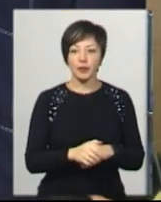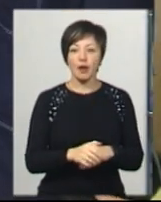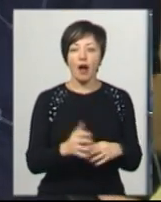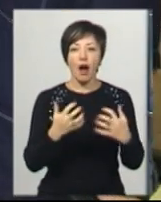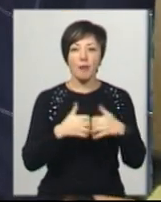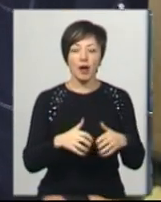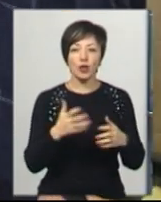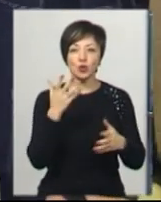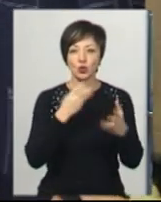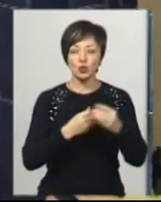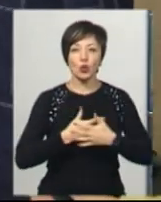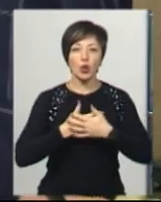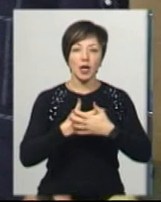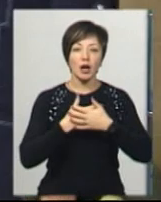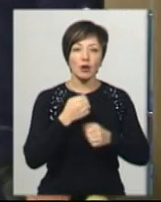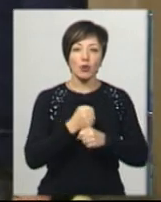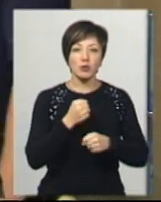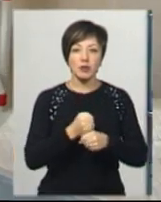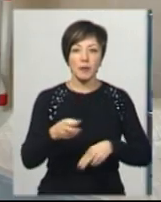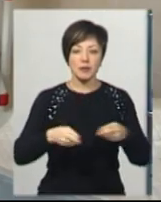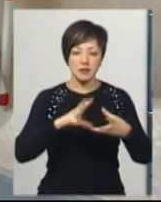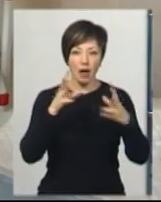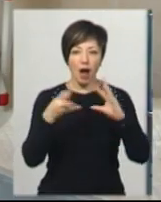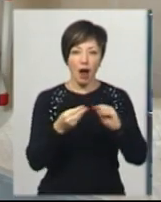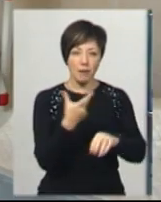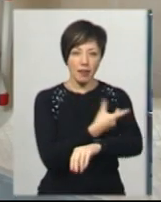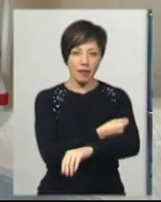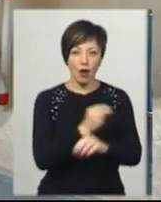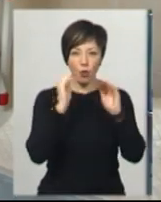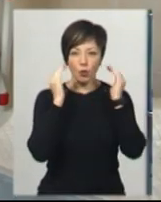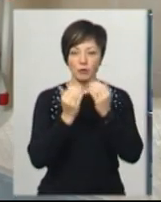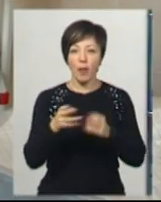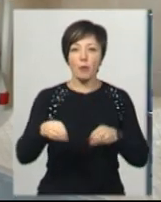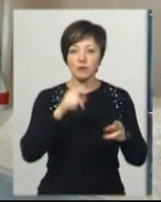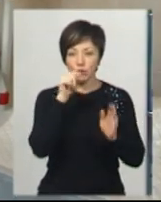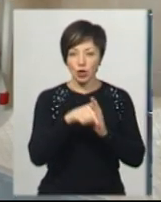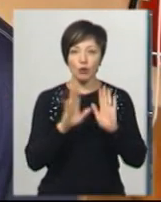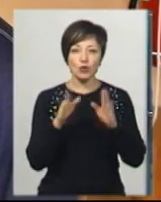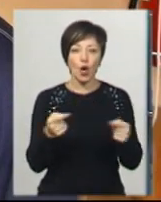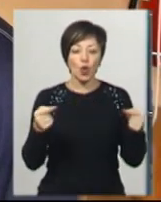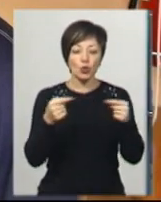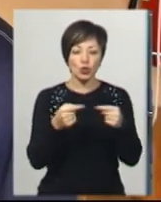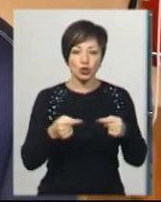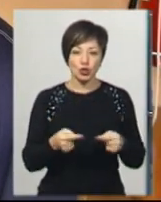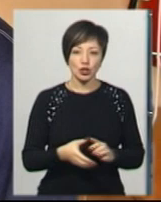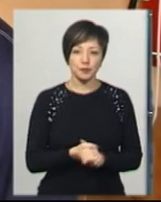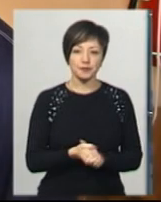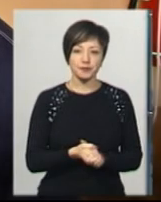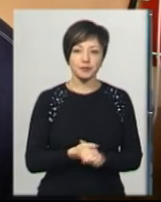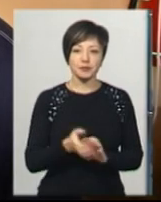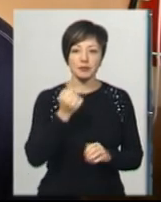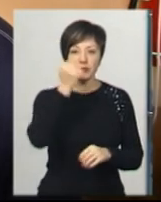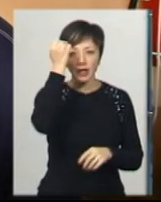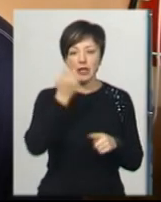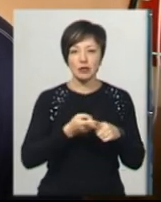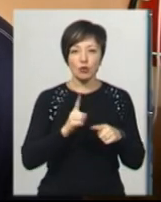при якому робляться операції під загальним наркозом. І додає, операційне втручання буде точнішим. Завдяки цьому